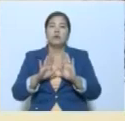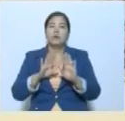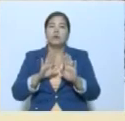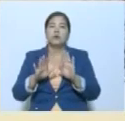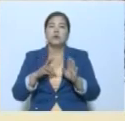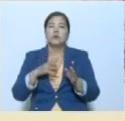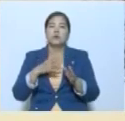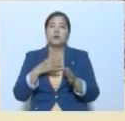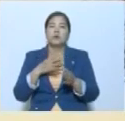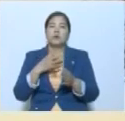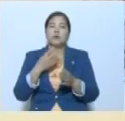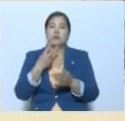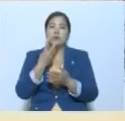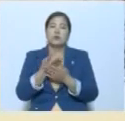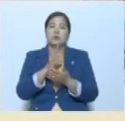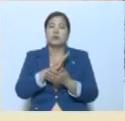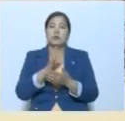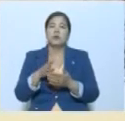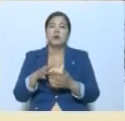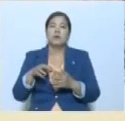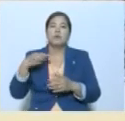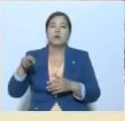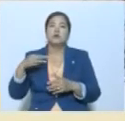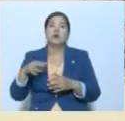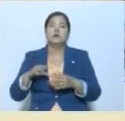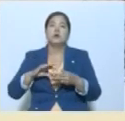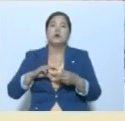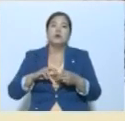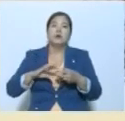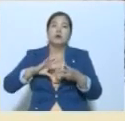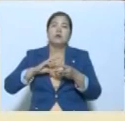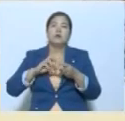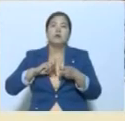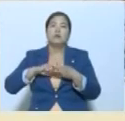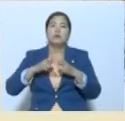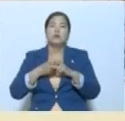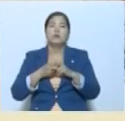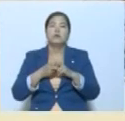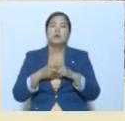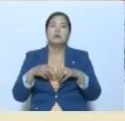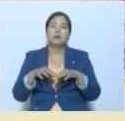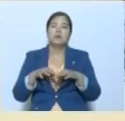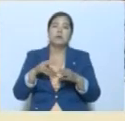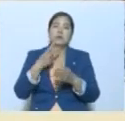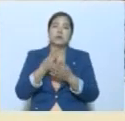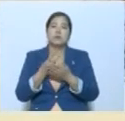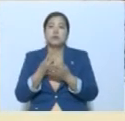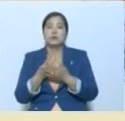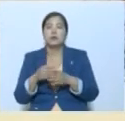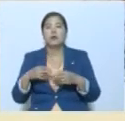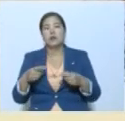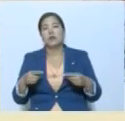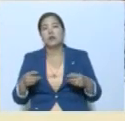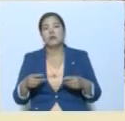біз қазіргі маңызды проблема алдында барыс өлді ғой. Сол барыстардың өлгенін сипаттаймыз. Қалай өлгені, не болып